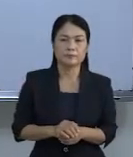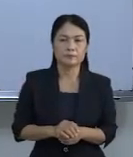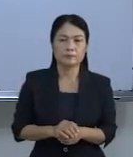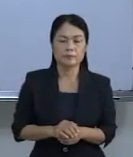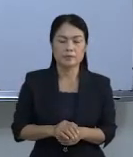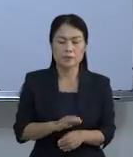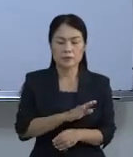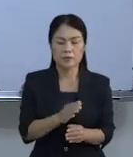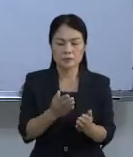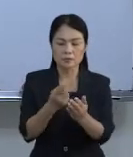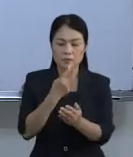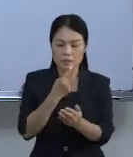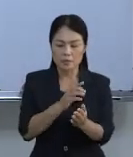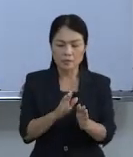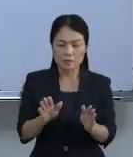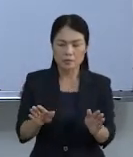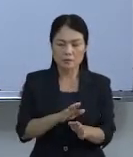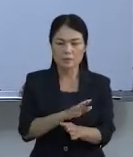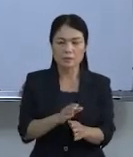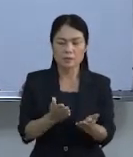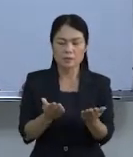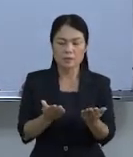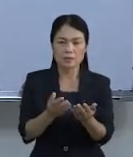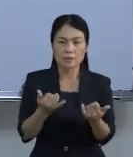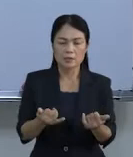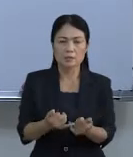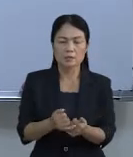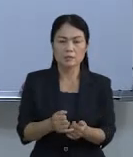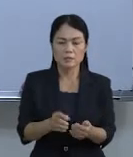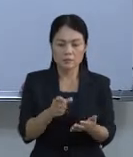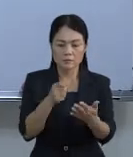và con ăn ngạt ngạt tí tới ngon một cục bật hai